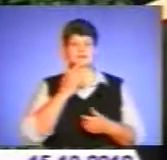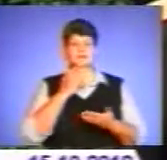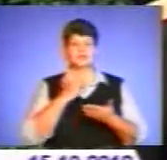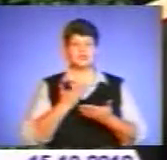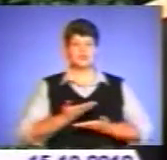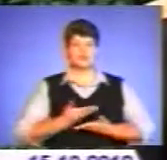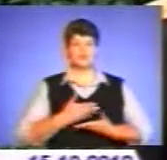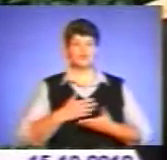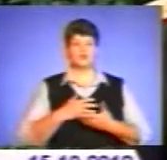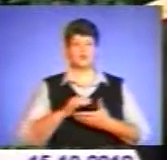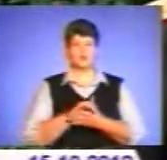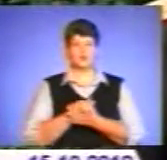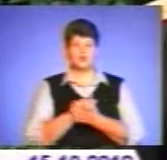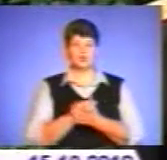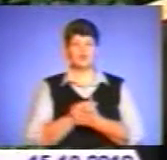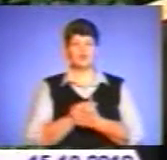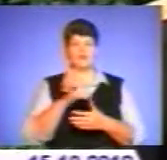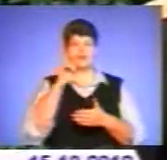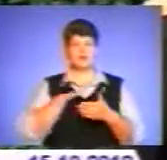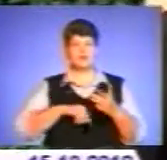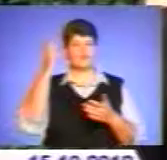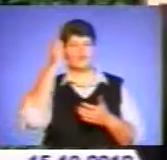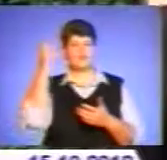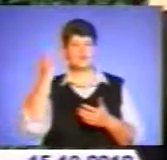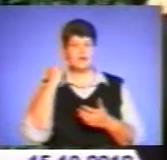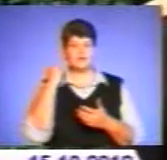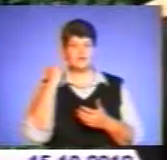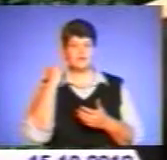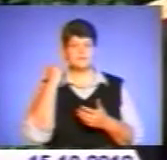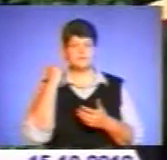дружно. Вірять в козацтво,